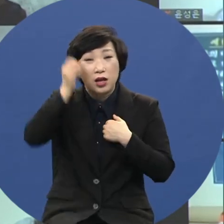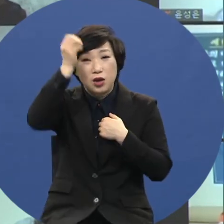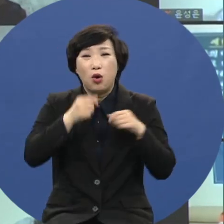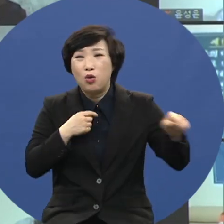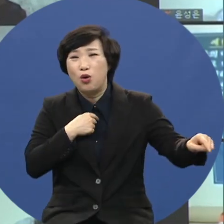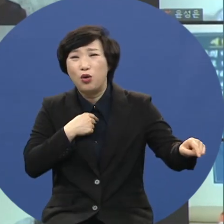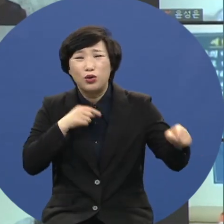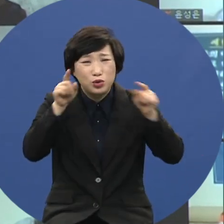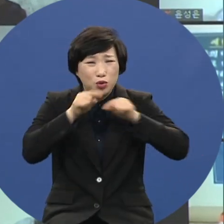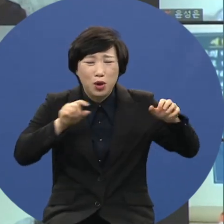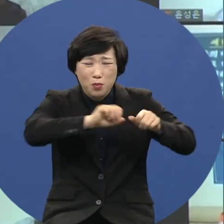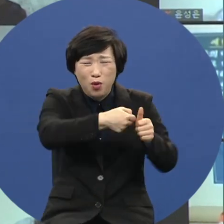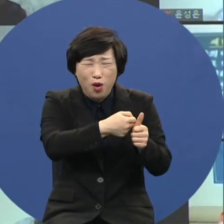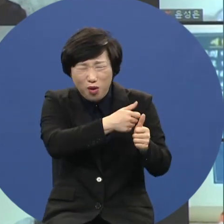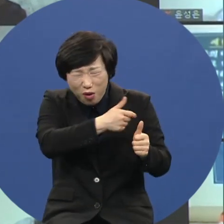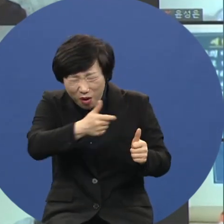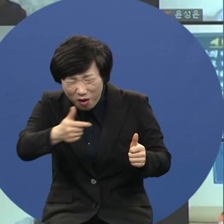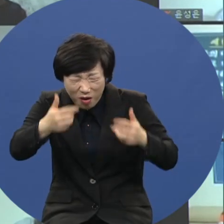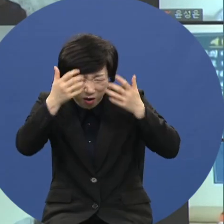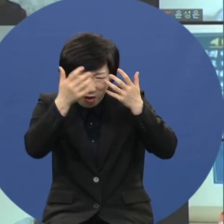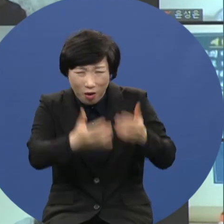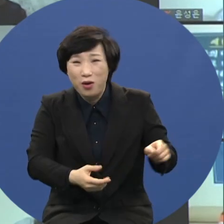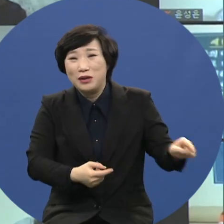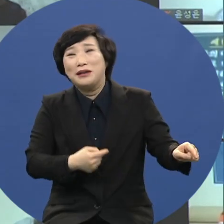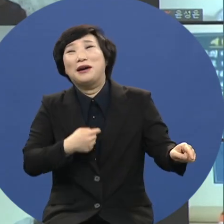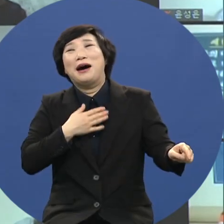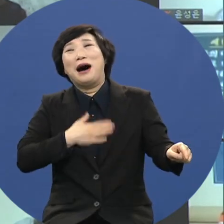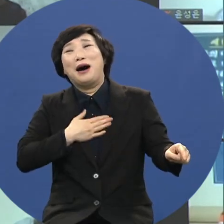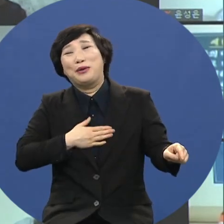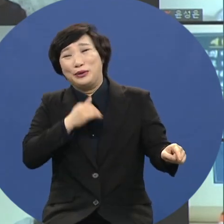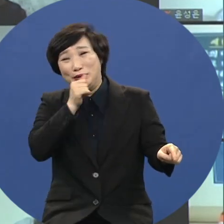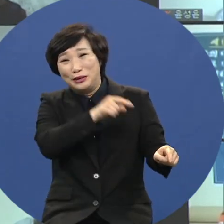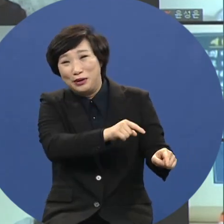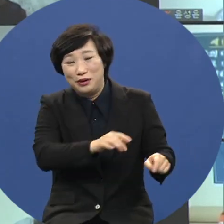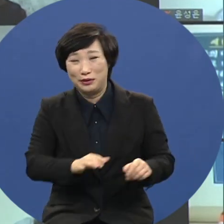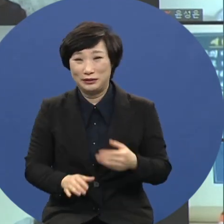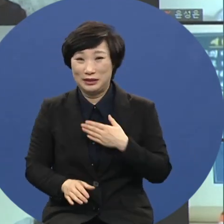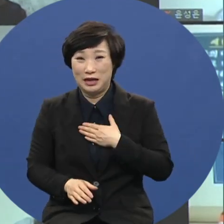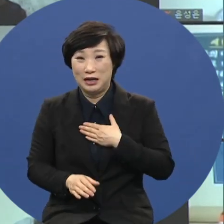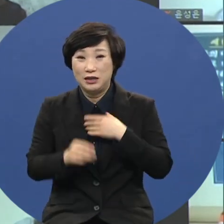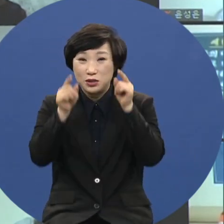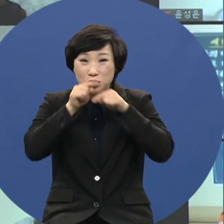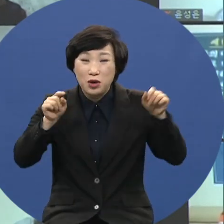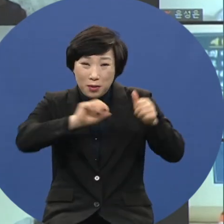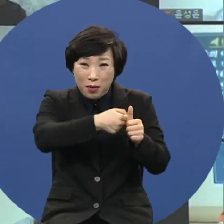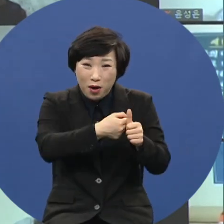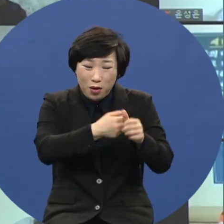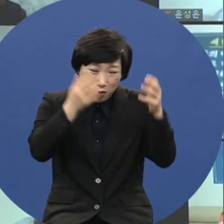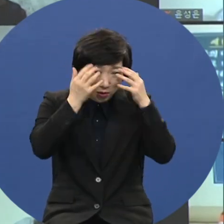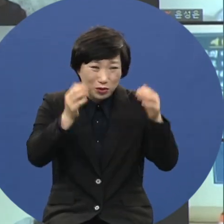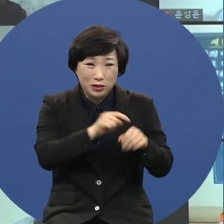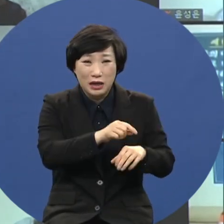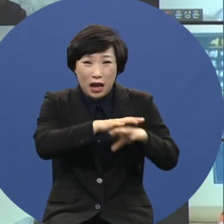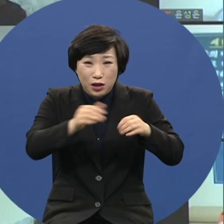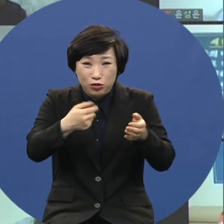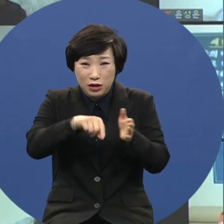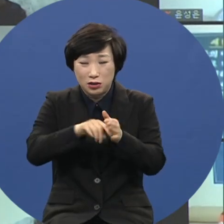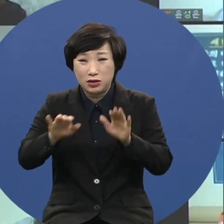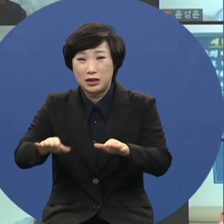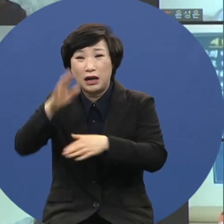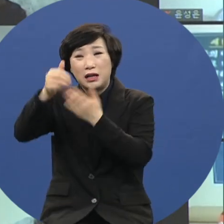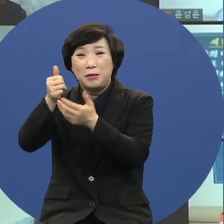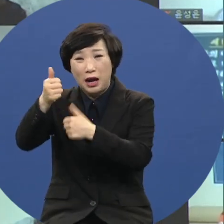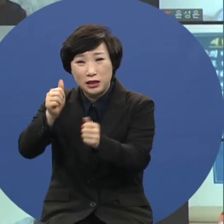영혼의 지옥의 형벌이 얼마나 엄청난 것인가. 이걸 지옥의 형벌의 고통을 해결하려고 하나님의 아들을